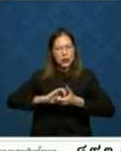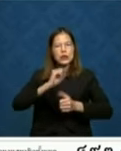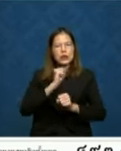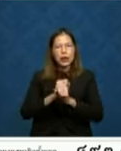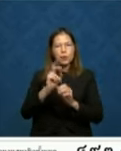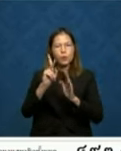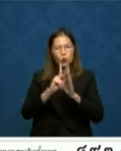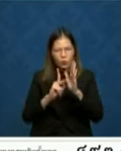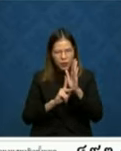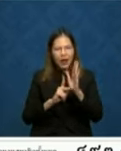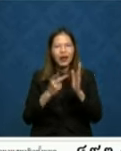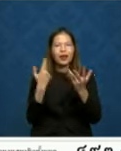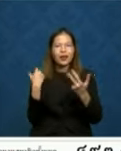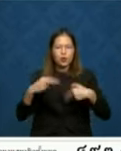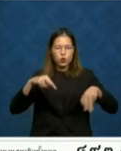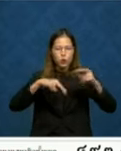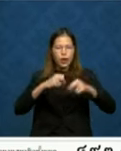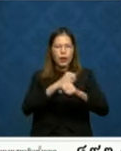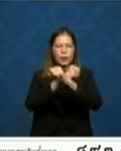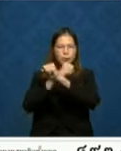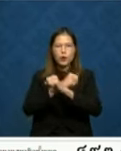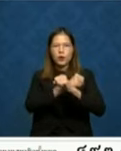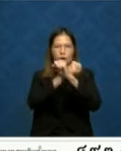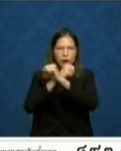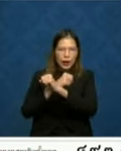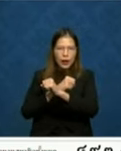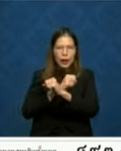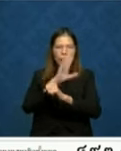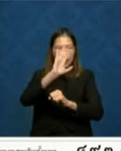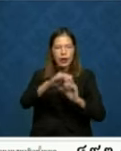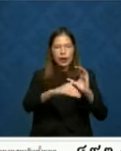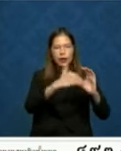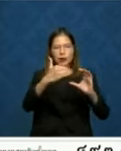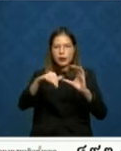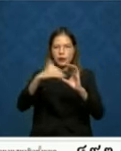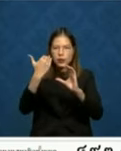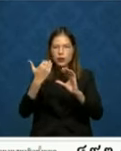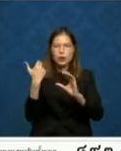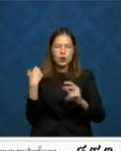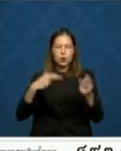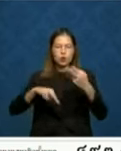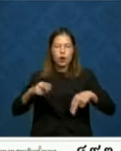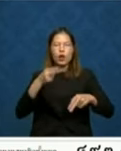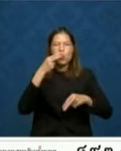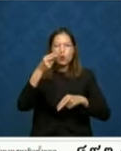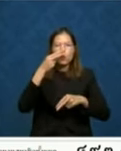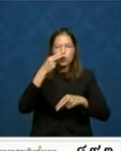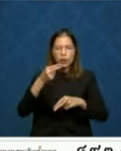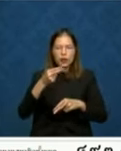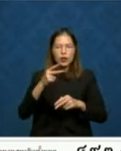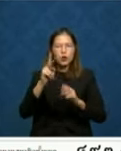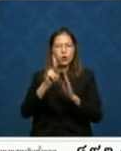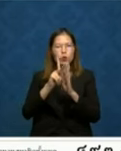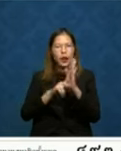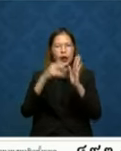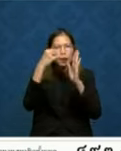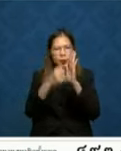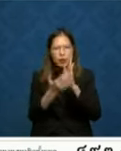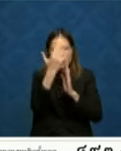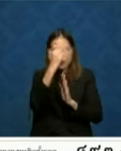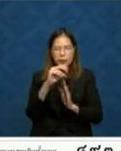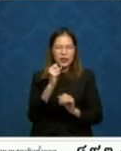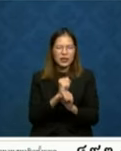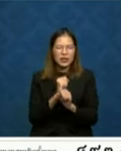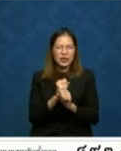คะเพื่อดูแลป้องกันการนำเข้าดูแลบุหรี่เถื่อนทำไมตั้งหลายปีแล้วยังต้องร่างกฎหม